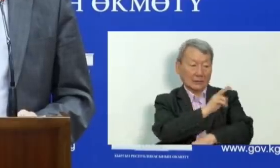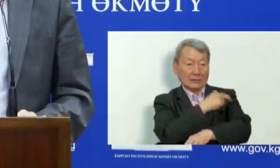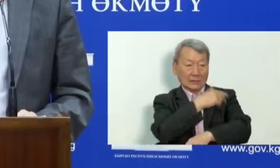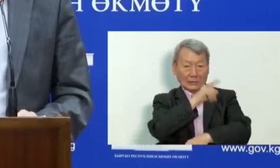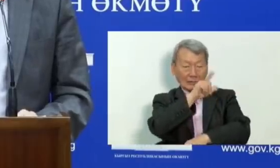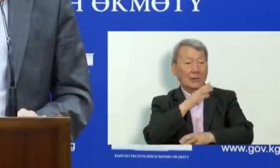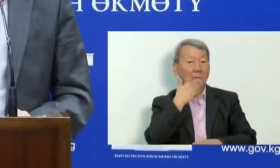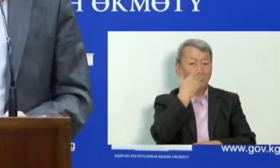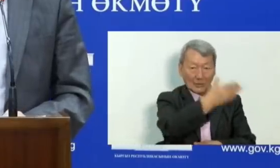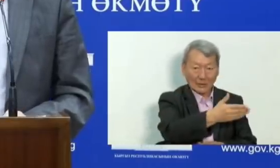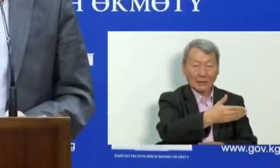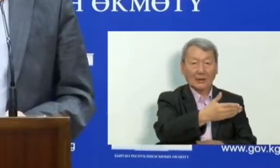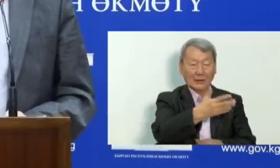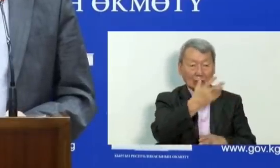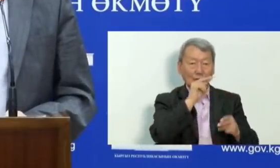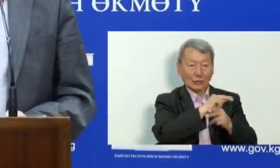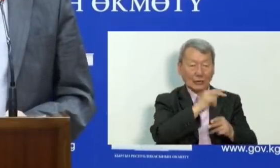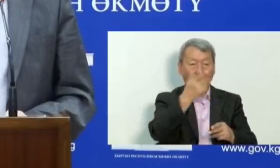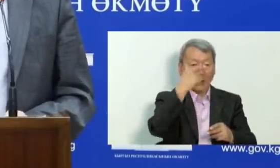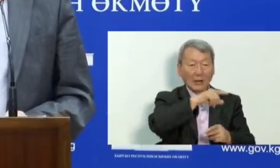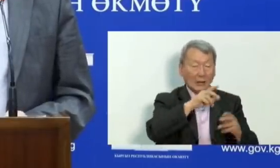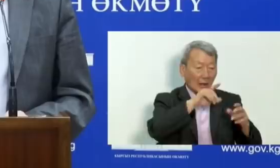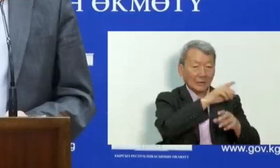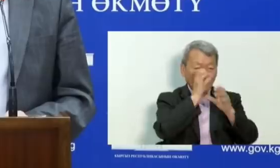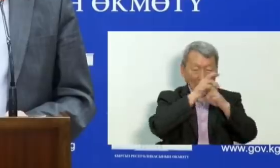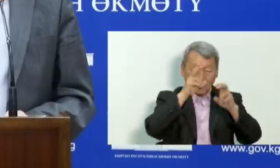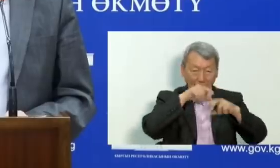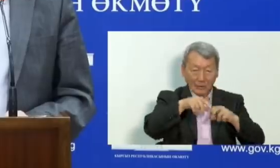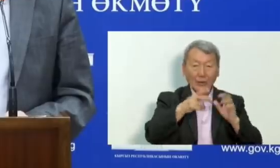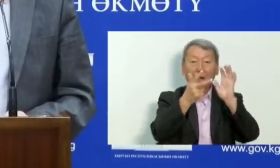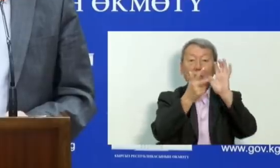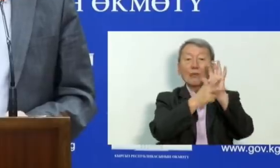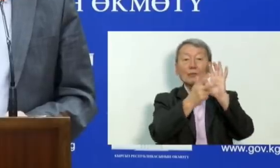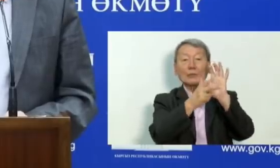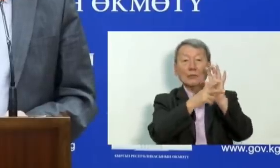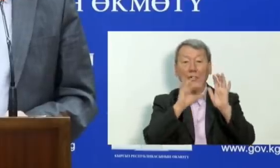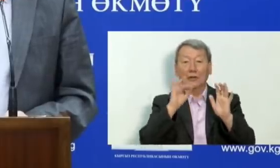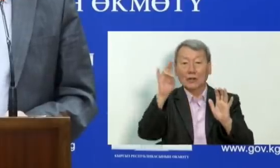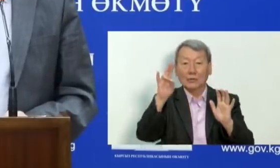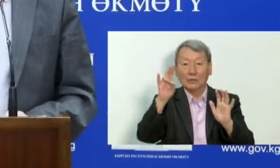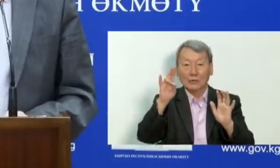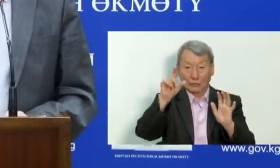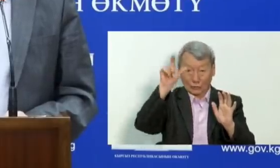дарыгерлерге кайрылганга мажбур болгон экен. Эпитанализин карап көрсө, ошо 8 июндан эле